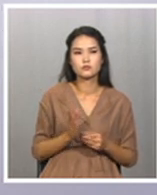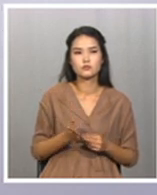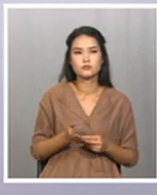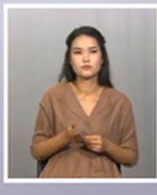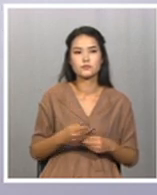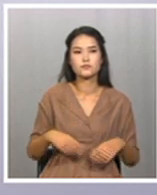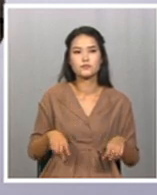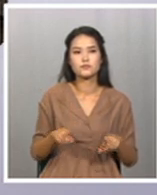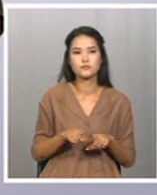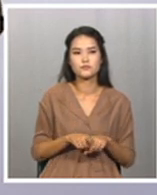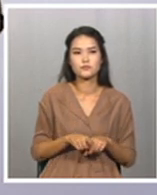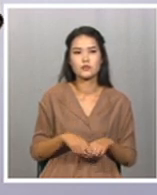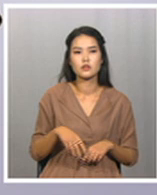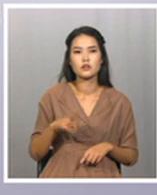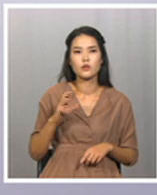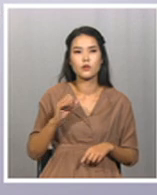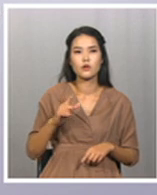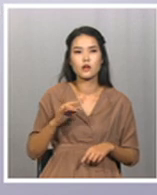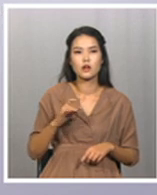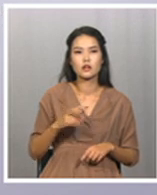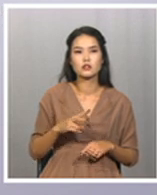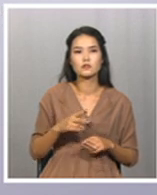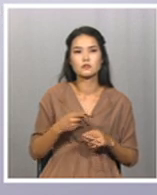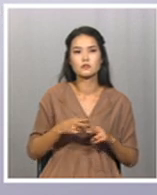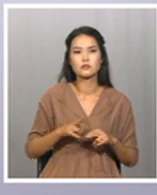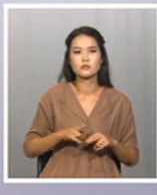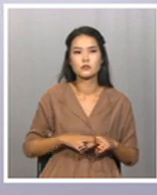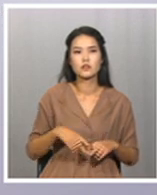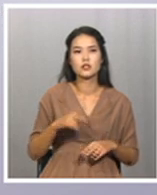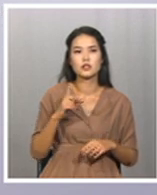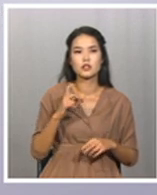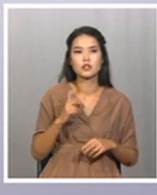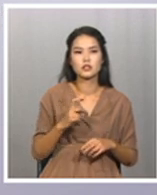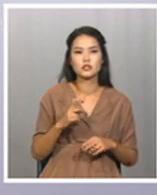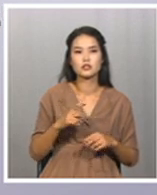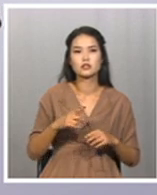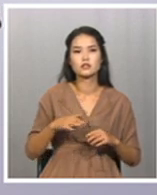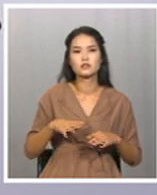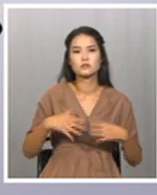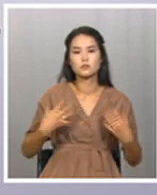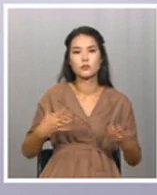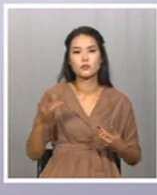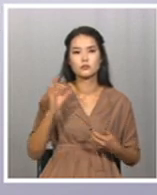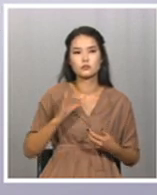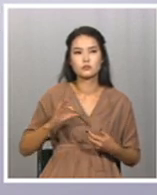қатар, логарифмнің қасиеті бойынша x 0-ден артық болу керек.